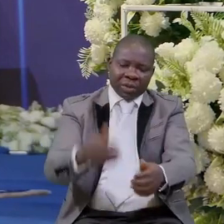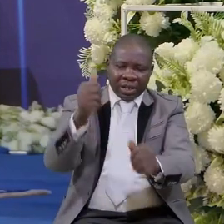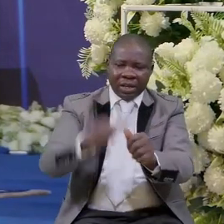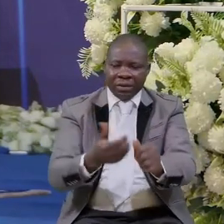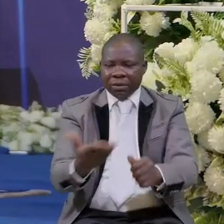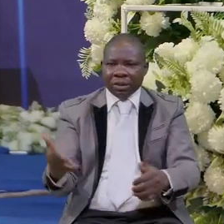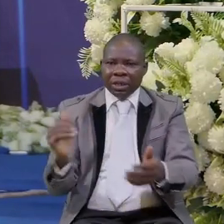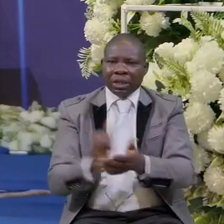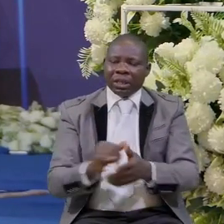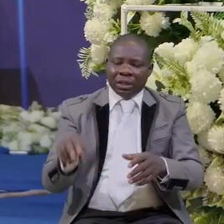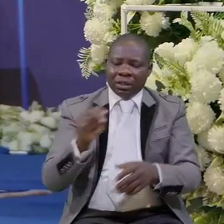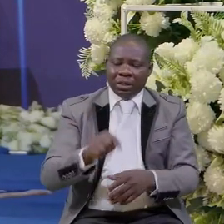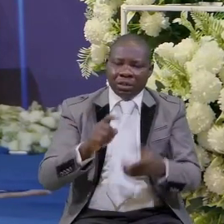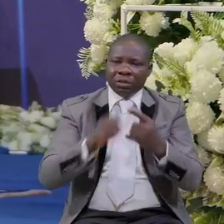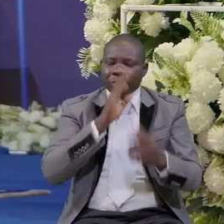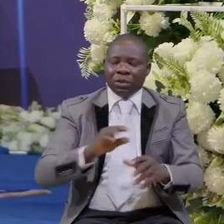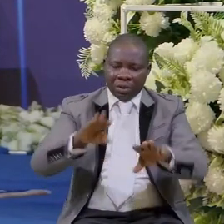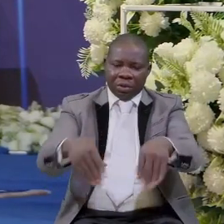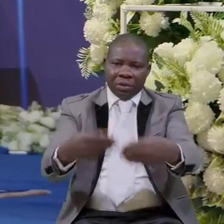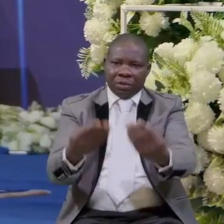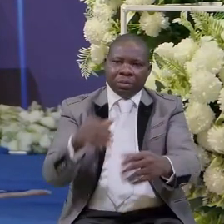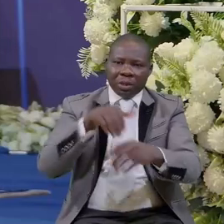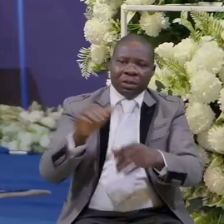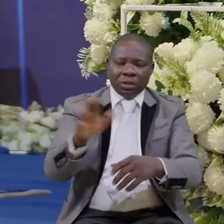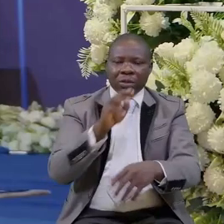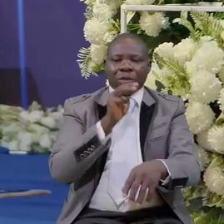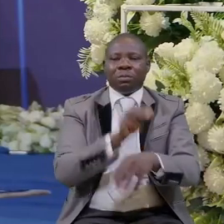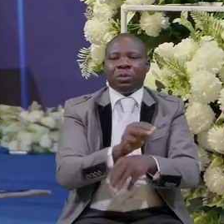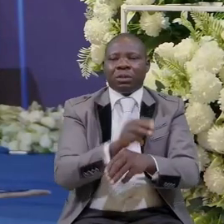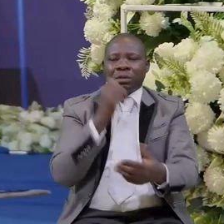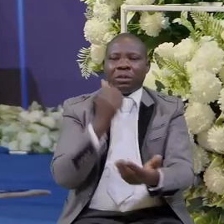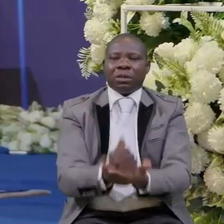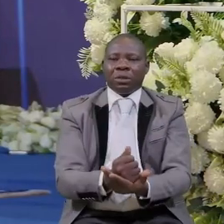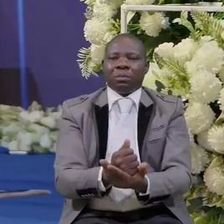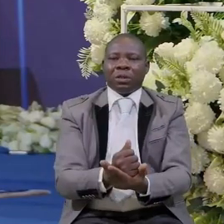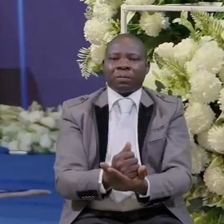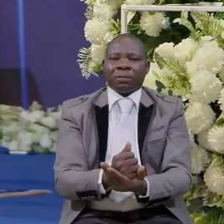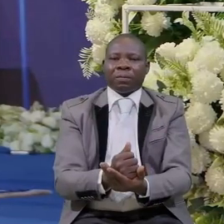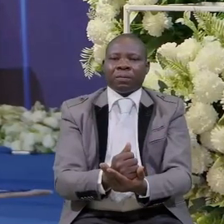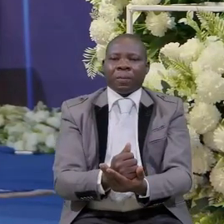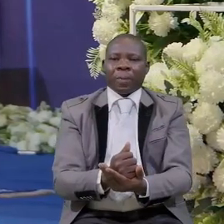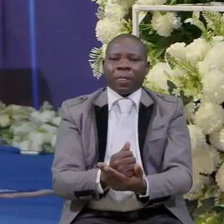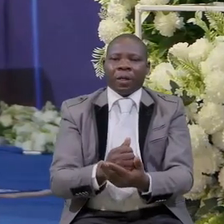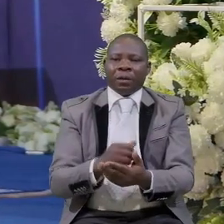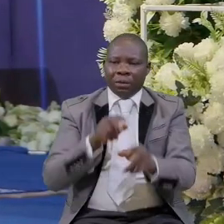à tous les besoins dans ton ministère.